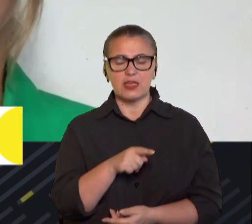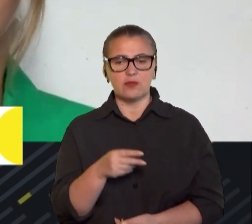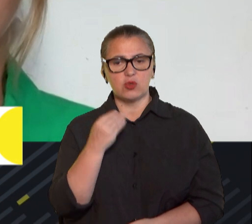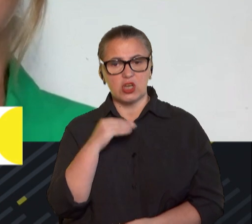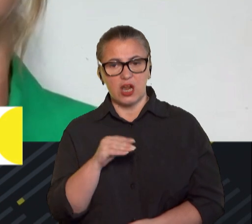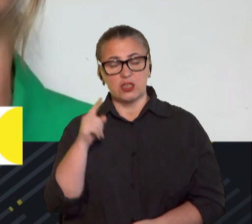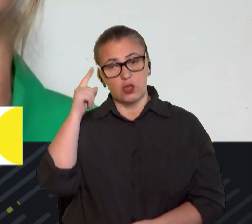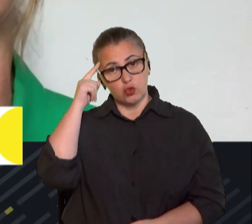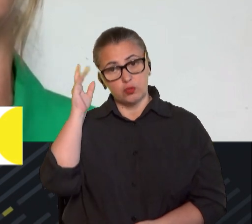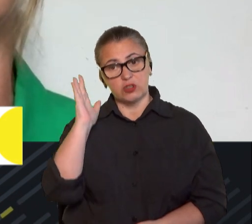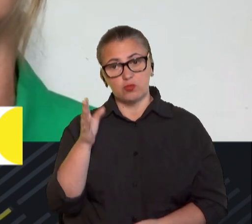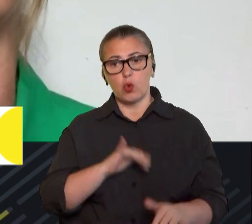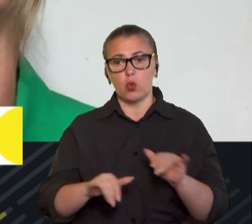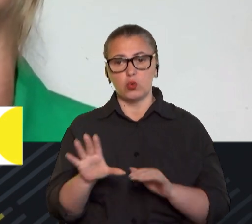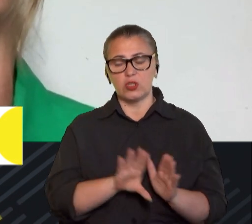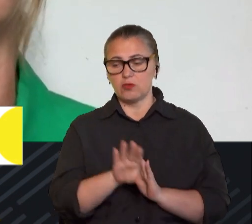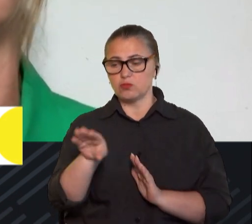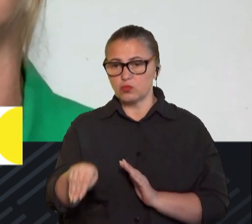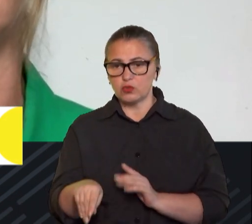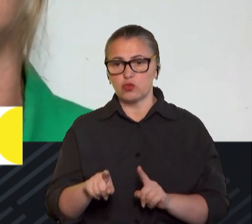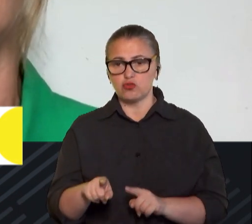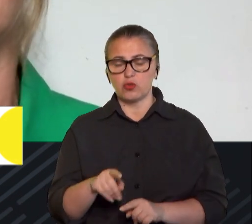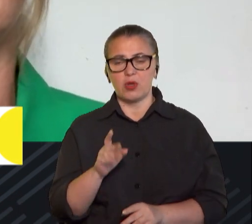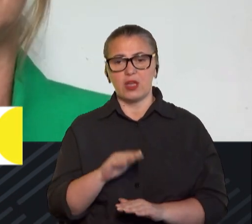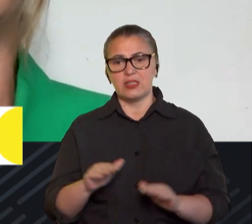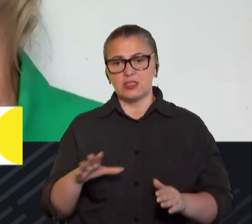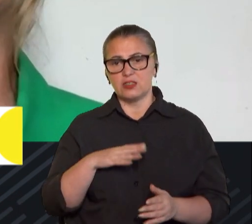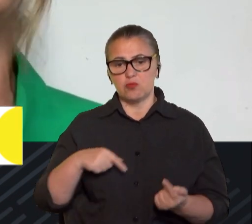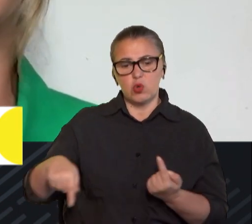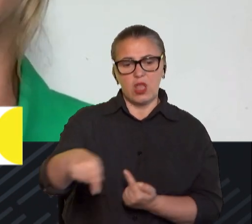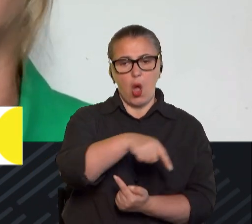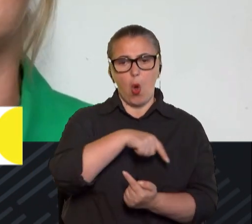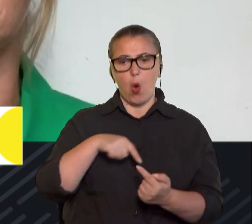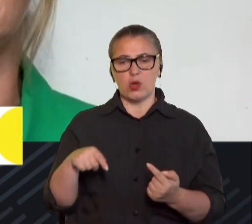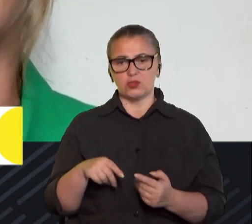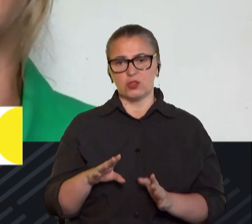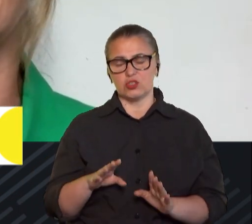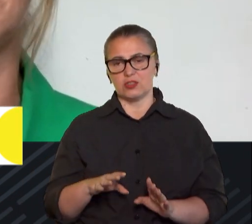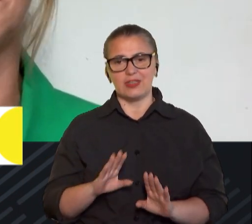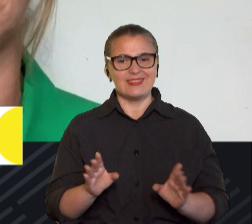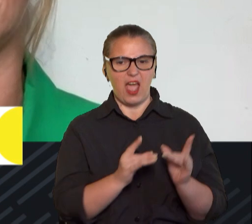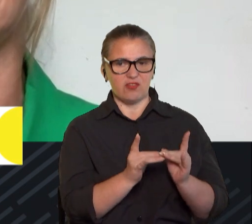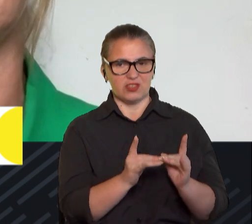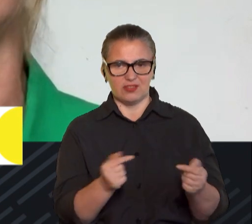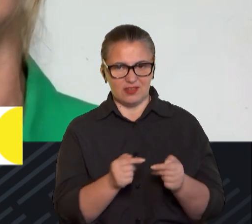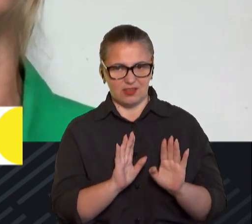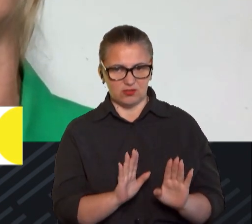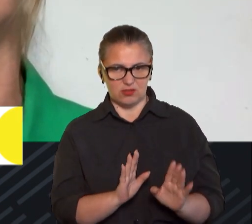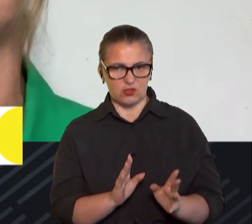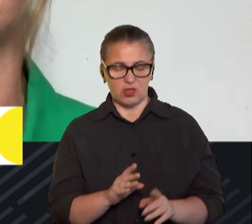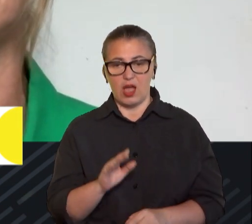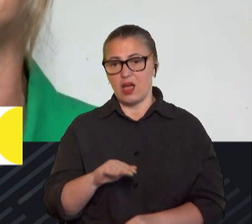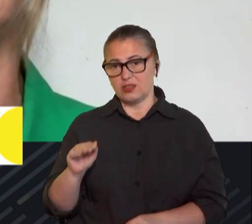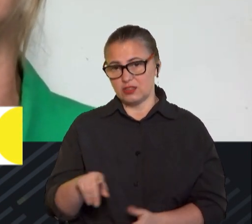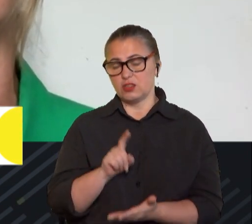будемо думати, куди їх влаштувати так, щоб вони були оточені, ну, не в заклад точно, не в інтернат однозначно. Вони